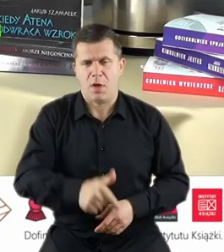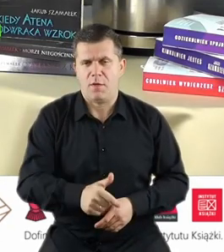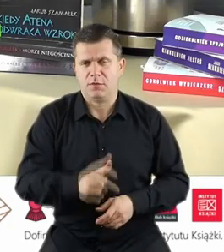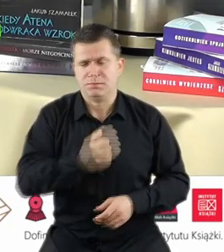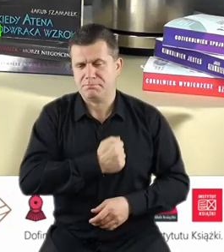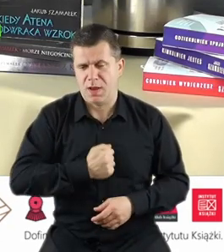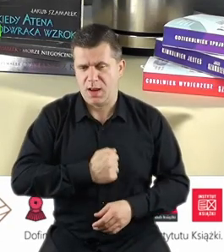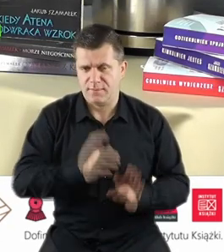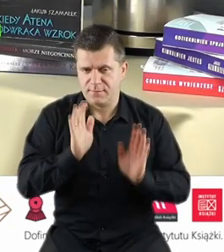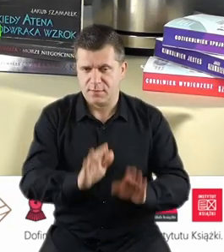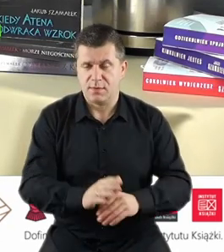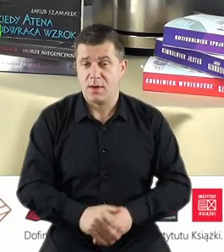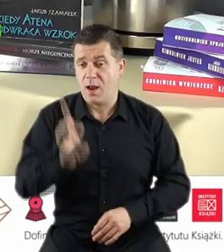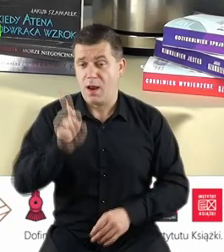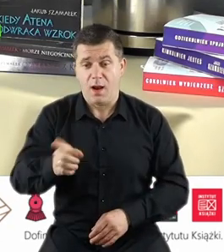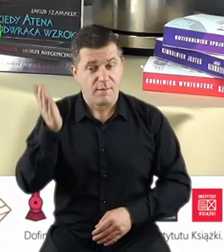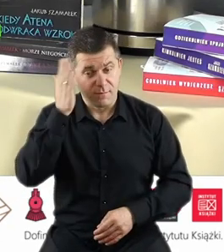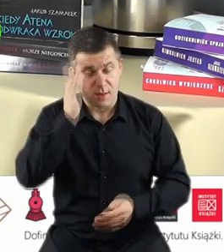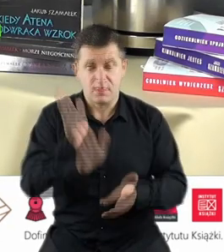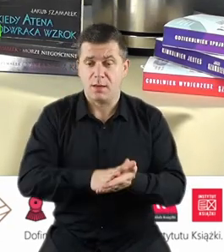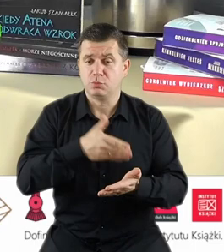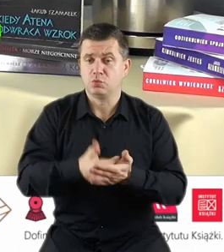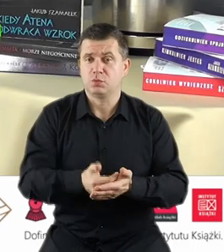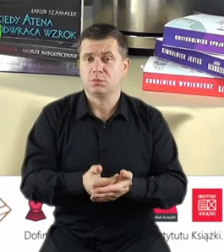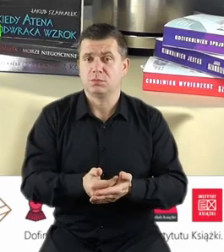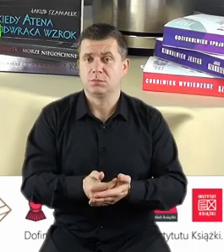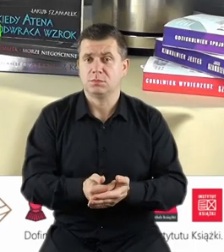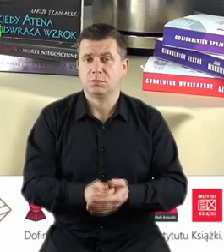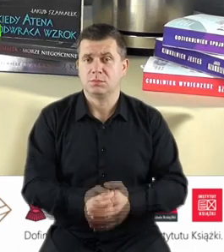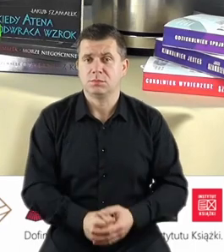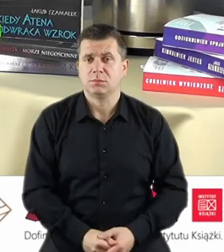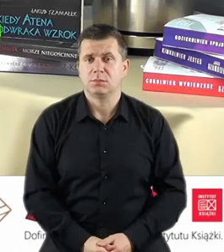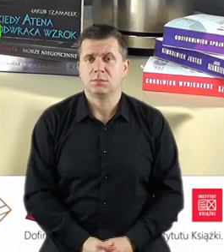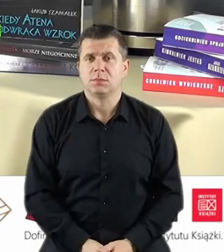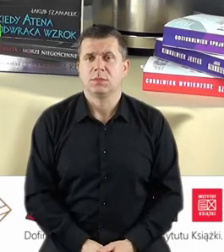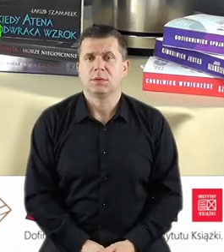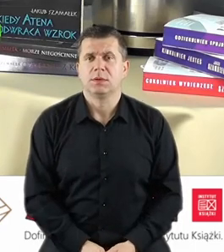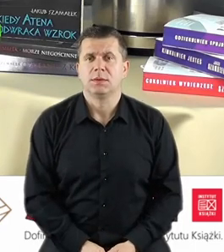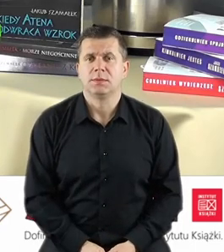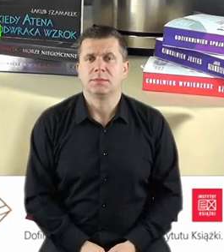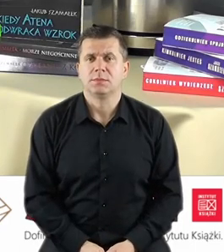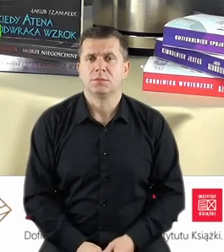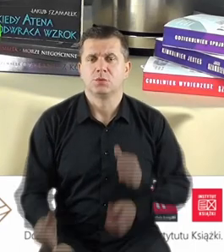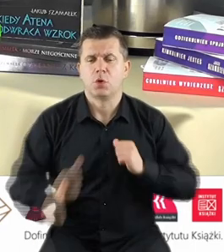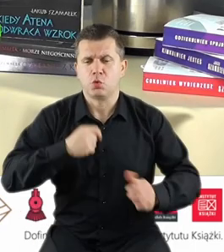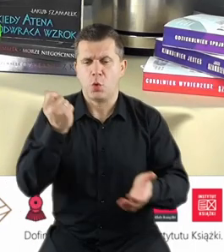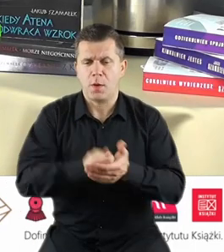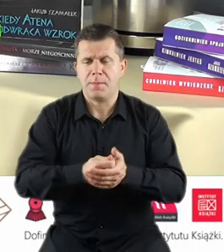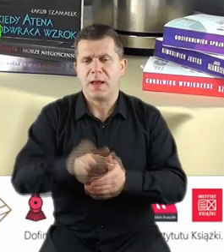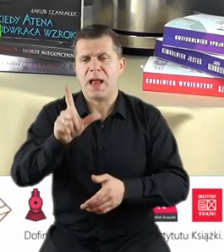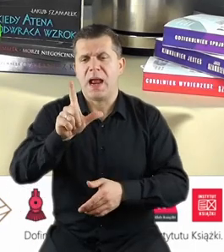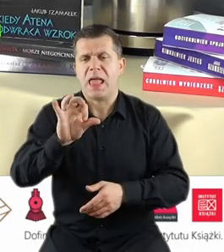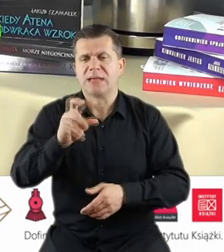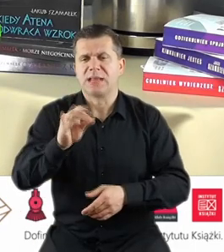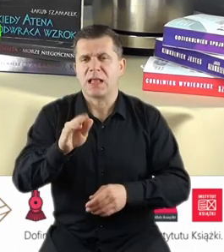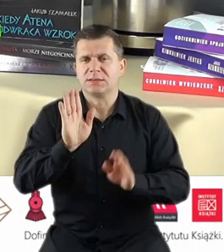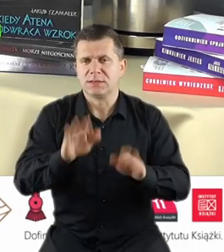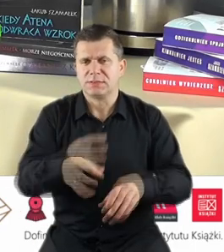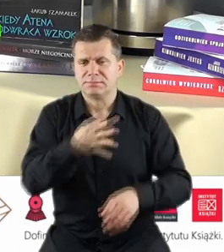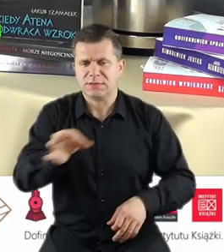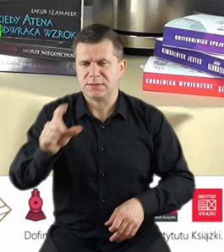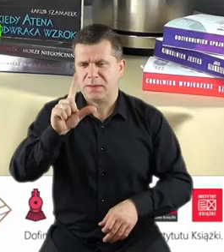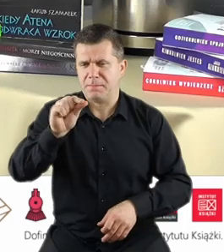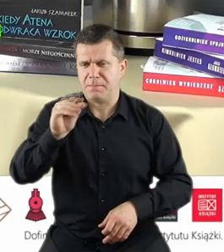ale wiemy na przykład, że nasz rząd kupił licencję na oprogramowanie tak zwanego Pegaza, to się chyba nazywa,